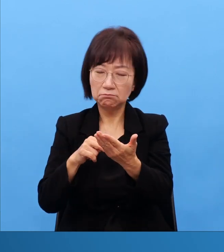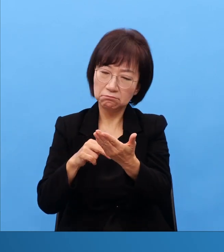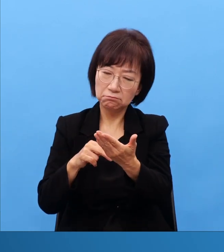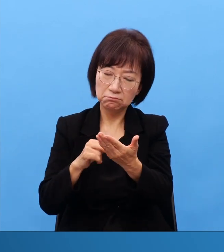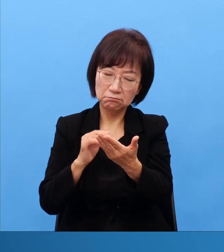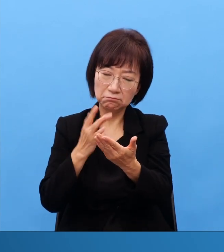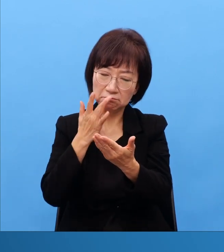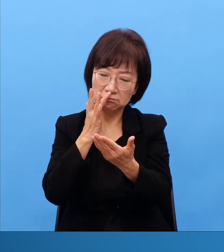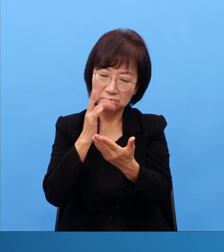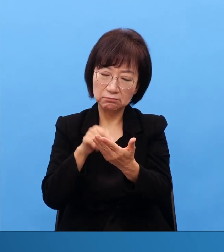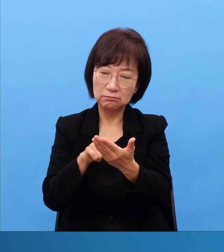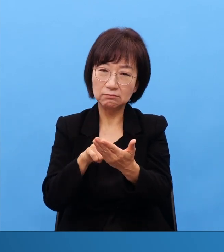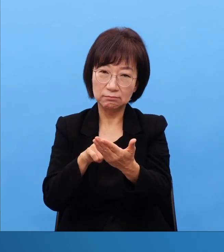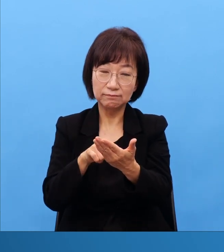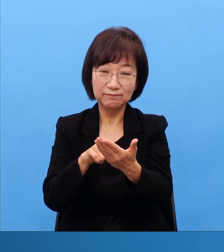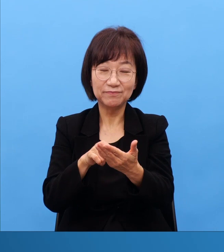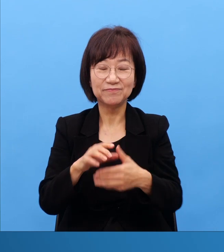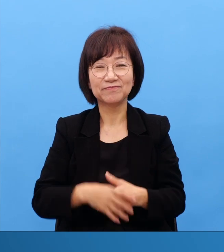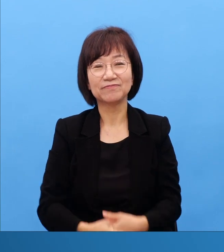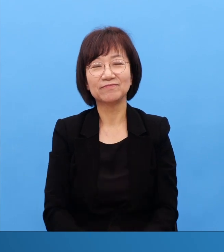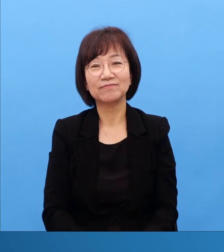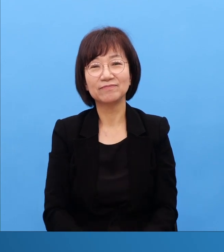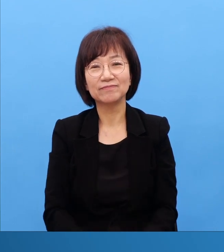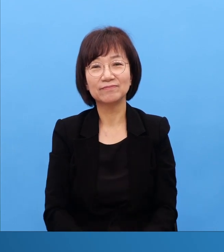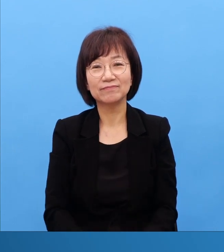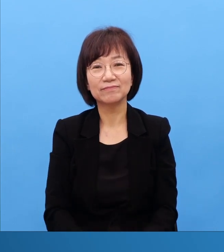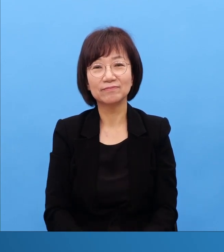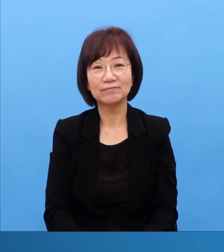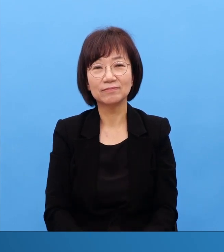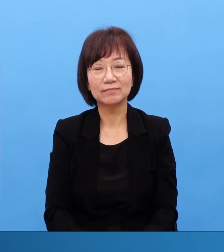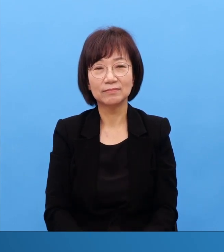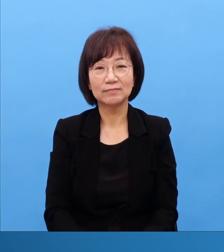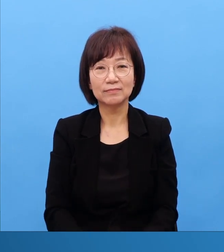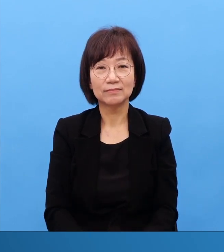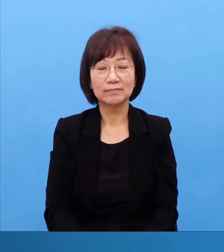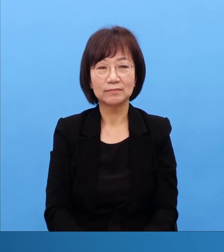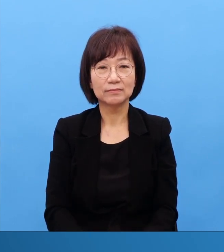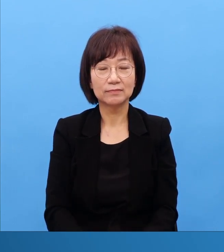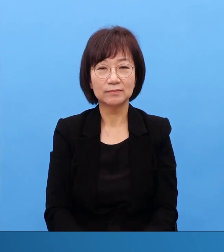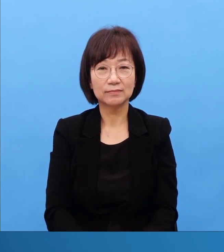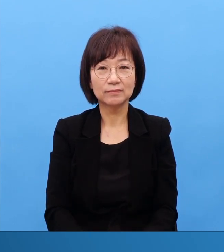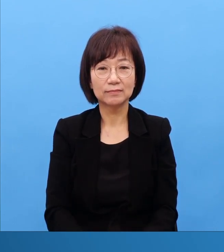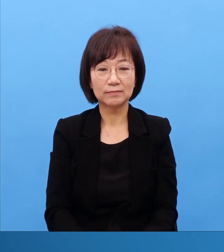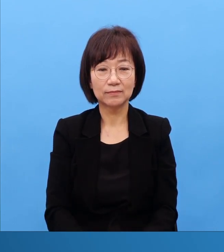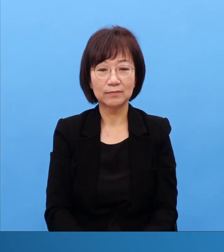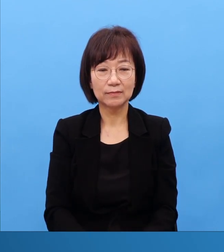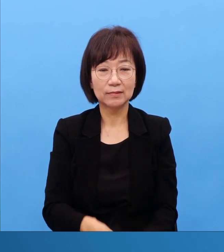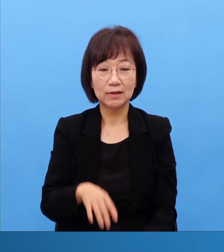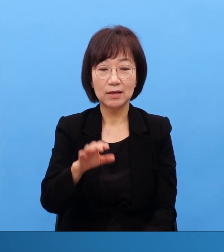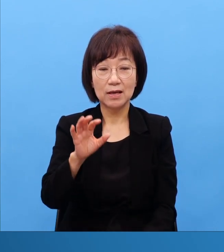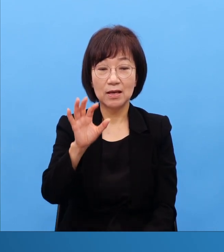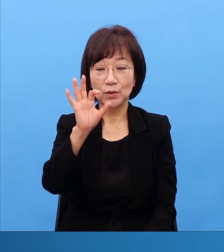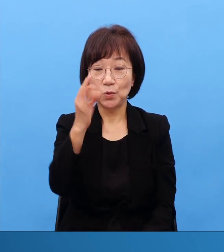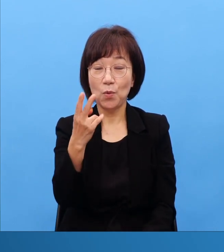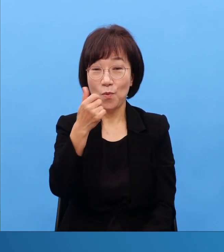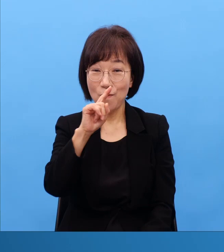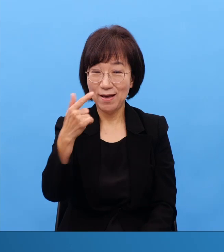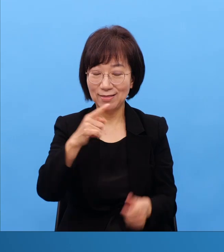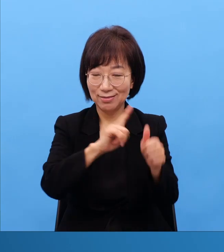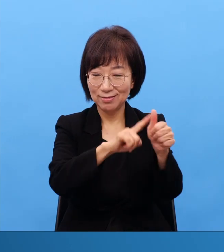this. 마지막 요한이 뱀이 우글거리는요 죽음에서 밤모섬으로 유배타가 되네. We see